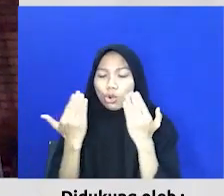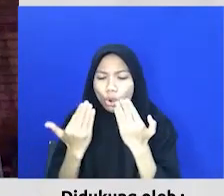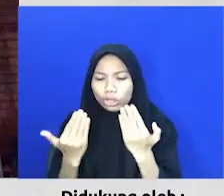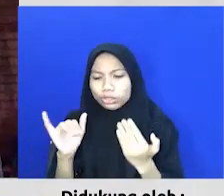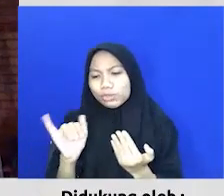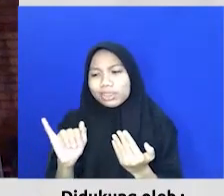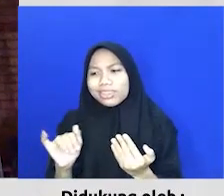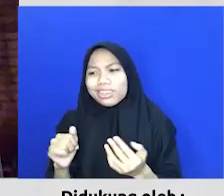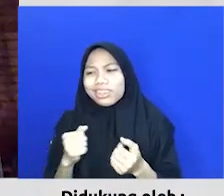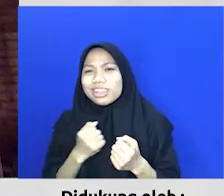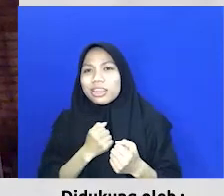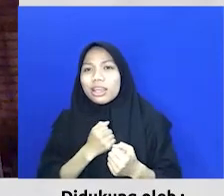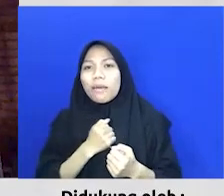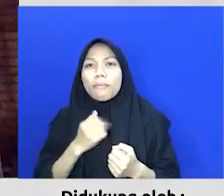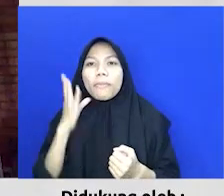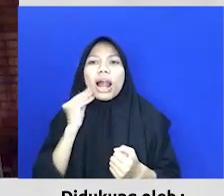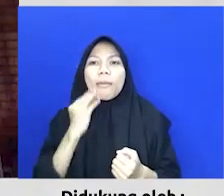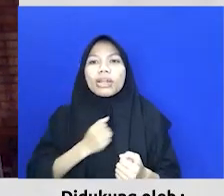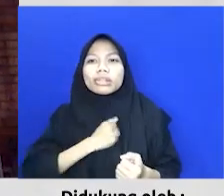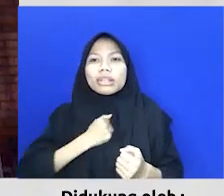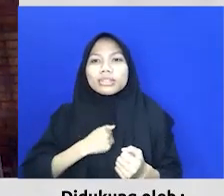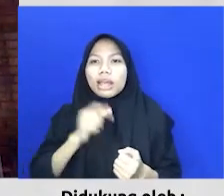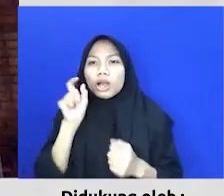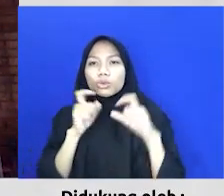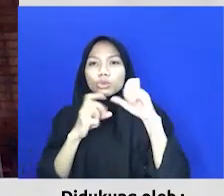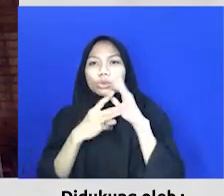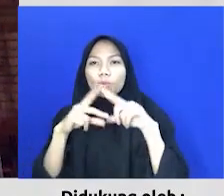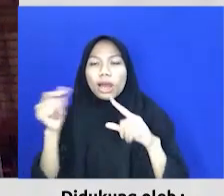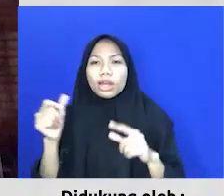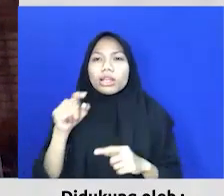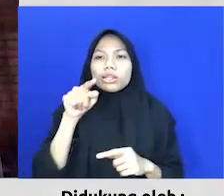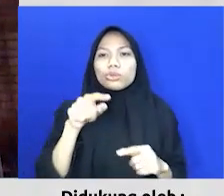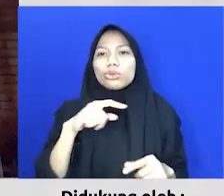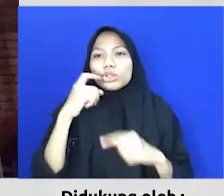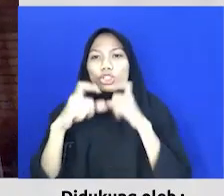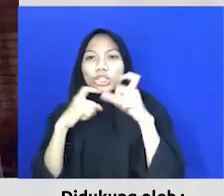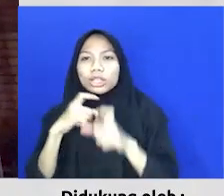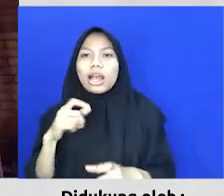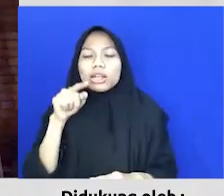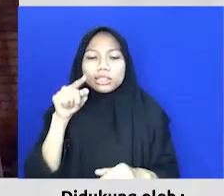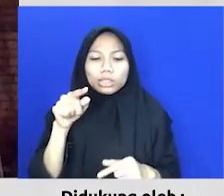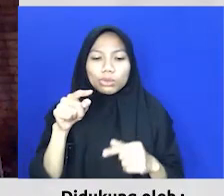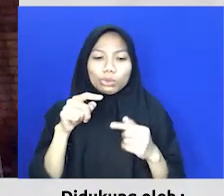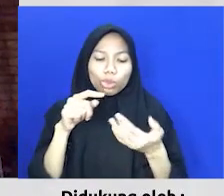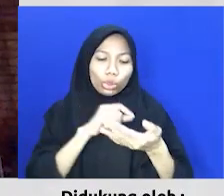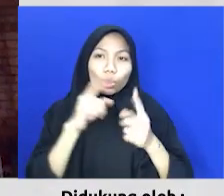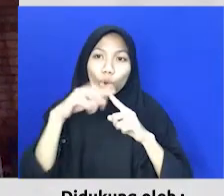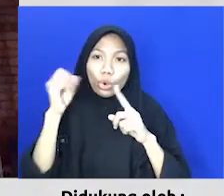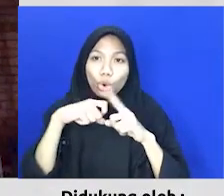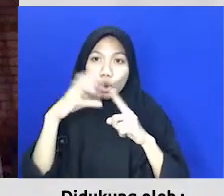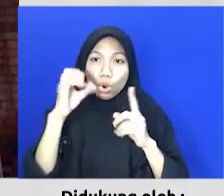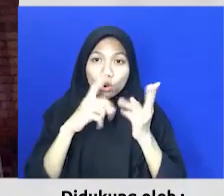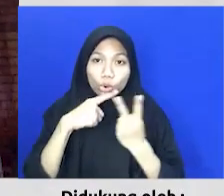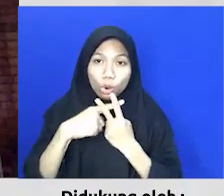bisa dikatakan, mungkin Bapak bisa, pengalaman Bapak, walaupun Bapak tadi cerita Bapak ponakan ya Pak ya, jadi mungkin masih sangat muda waktu itu.